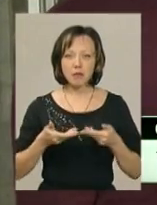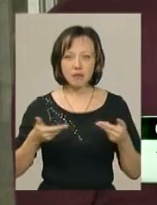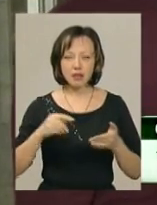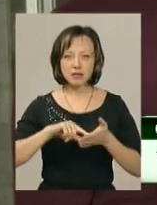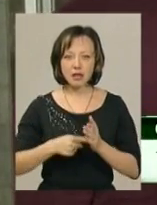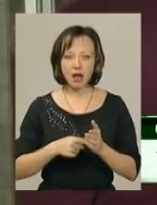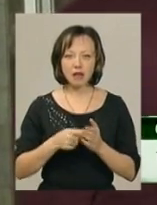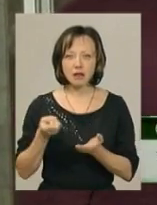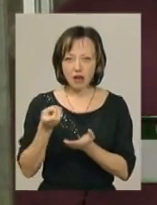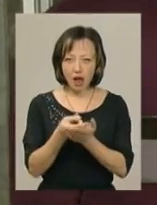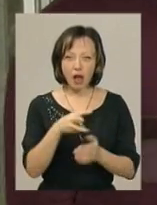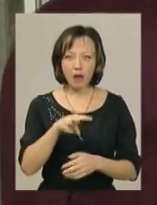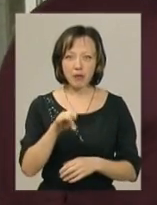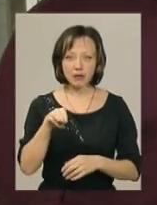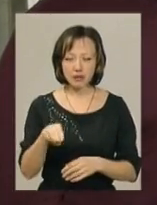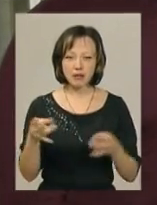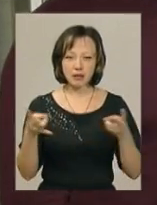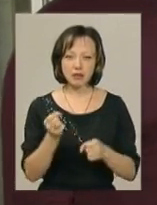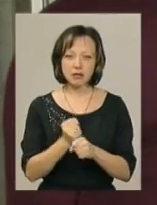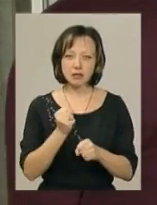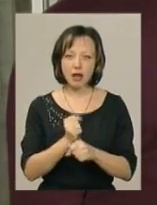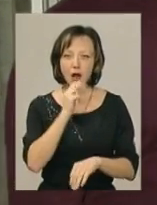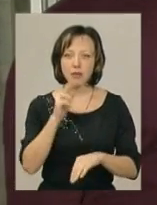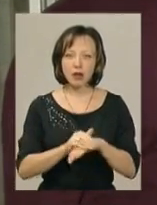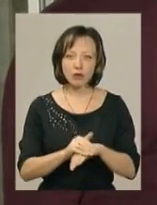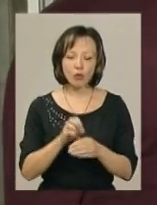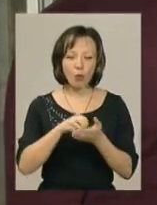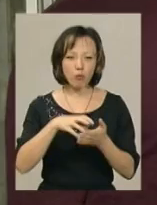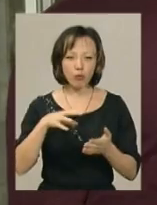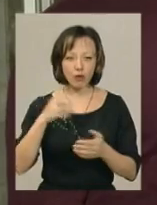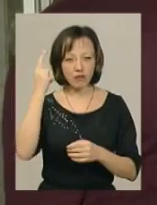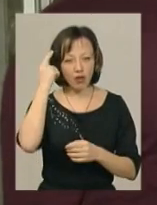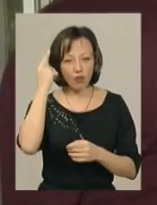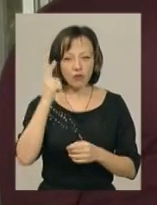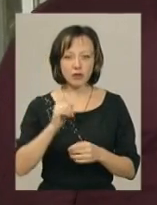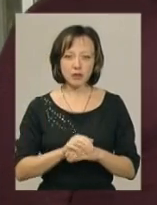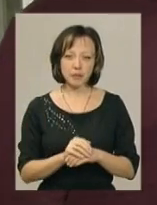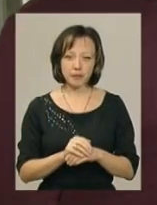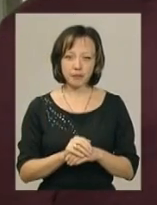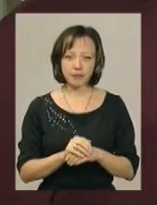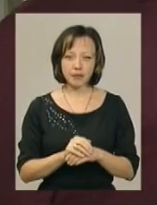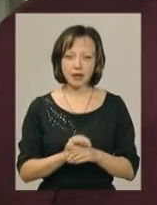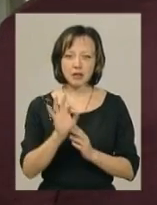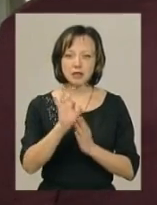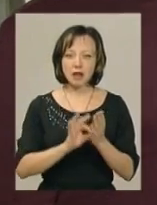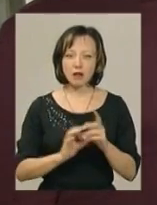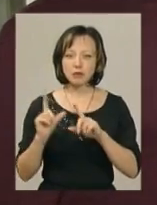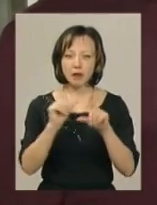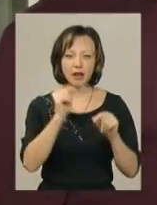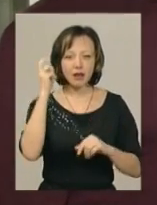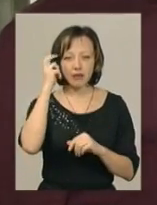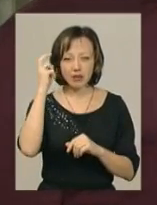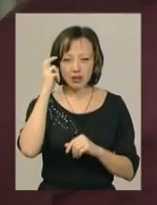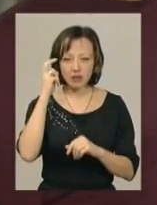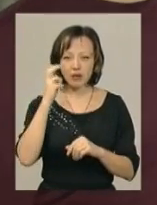тому, що МРТ треба зробити. При МРТ ми знайшли опухоль, у нього в головці, не більшу. Ми одразу поїхали в Київ,